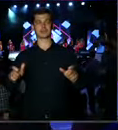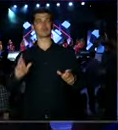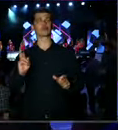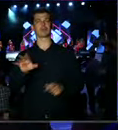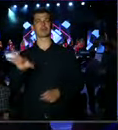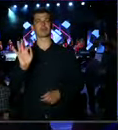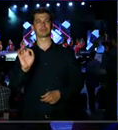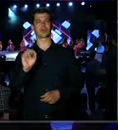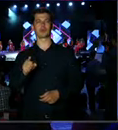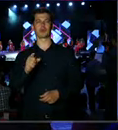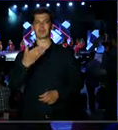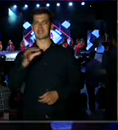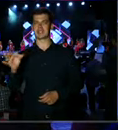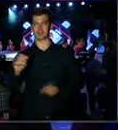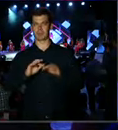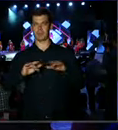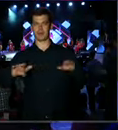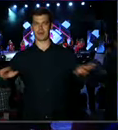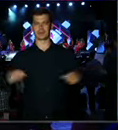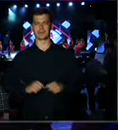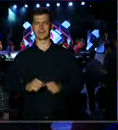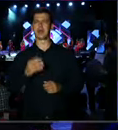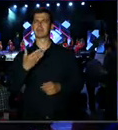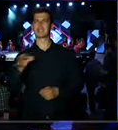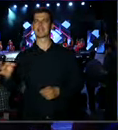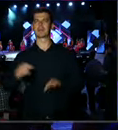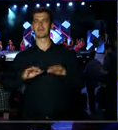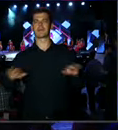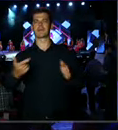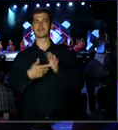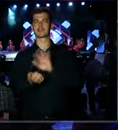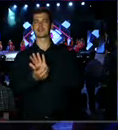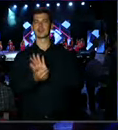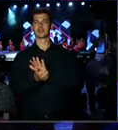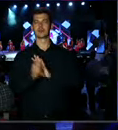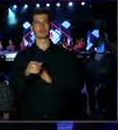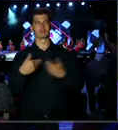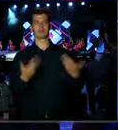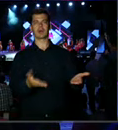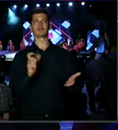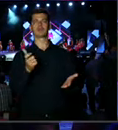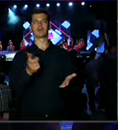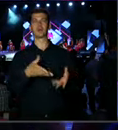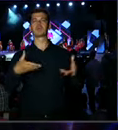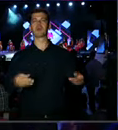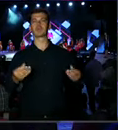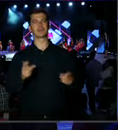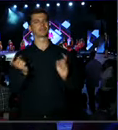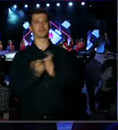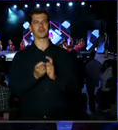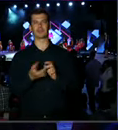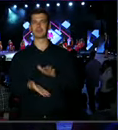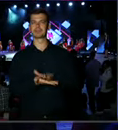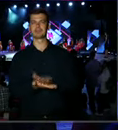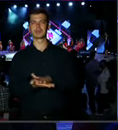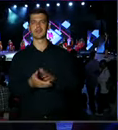Miss Popularności. Miss Popularności 2016 otrzyma poduszkę przeciwodleżynową od